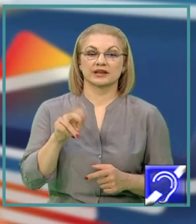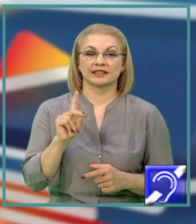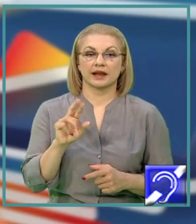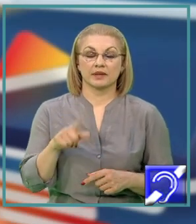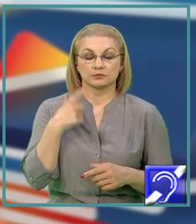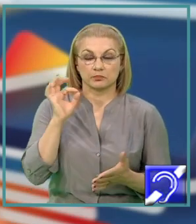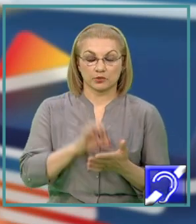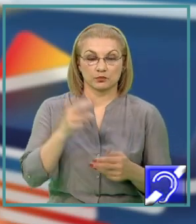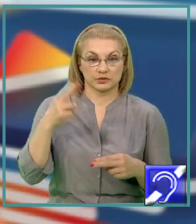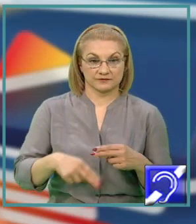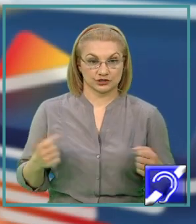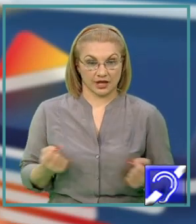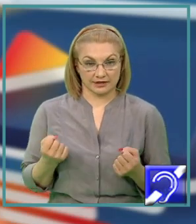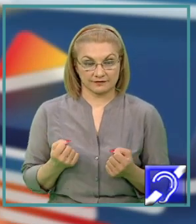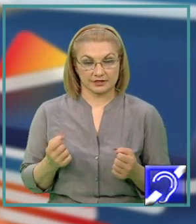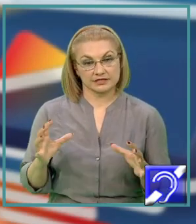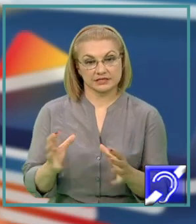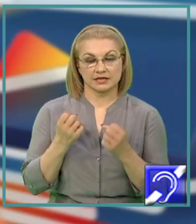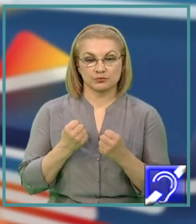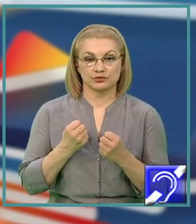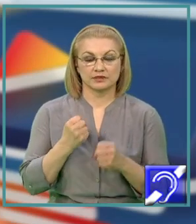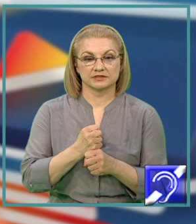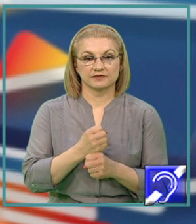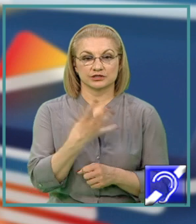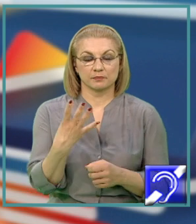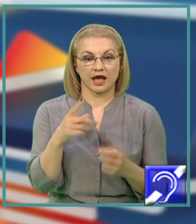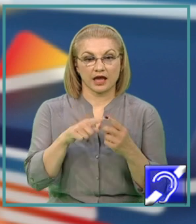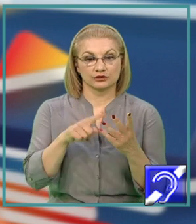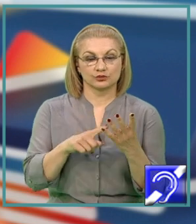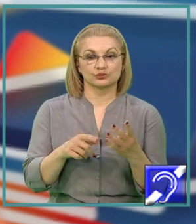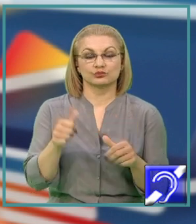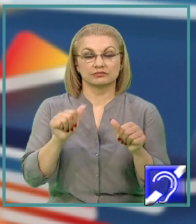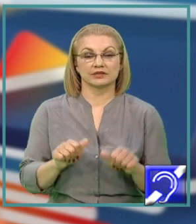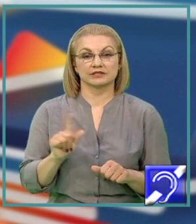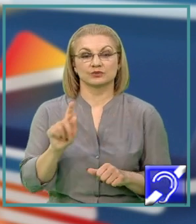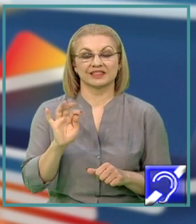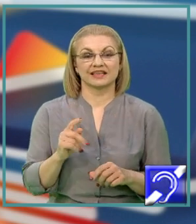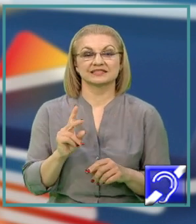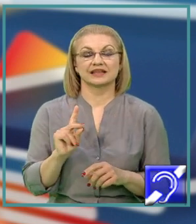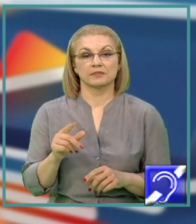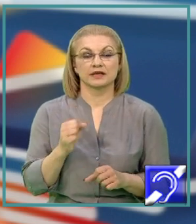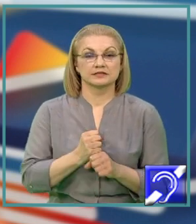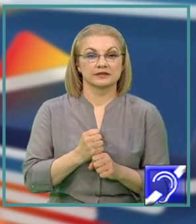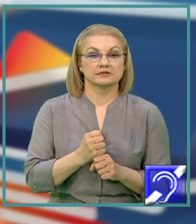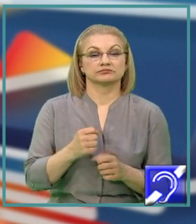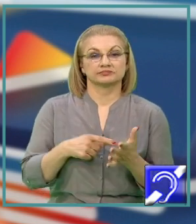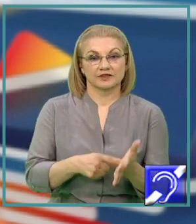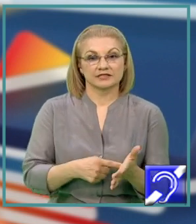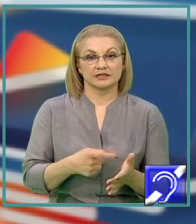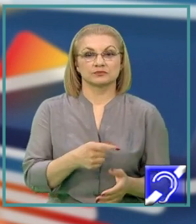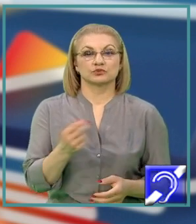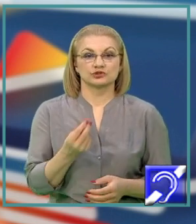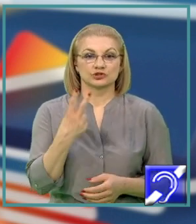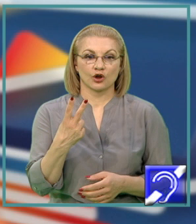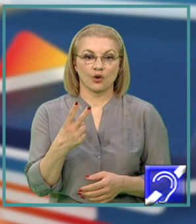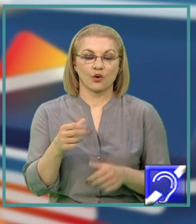la sfârșitul activității să putem formula 4 trăsături ale unui text dramatic, să ilustrăm cel puțin 2 trăsături